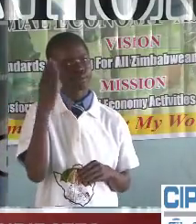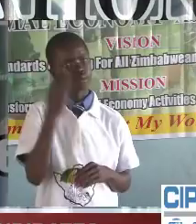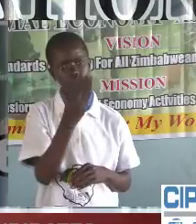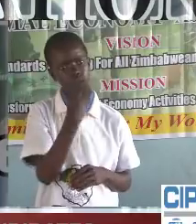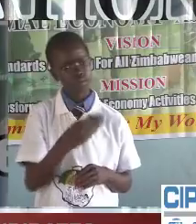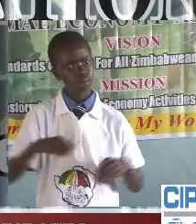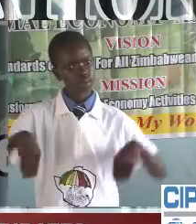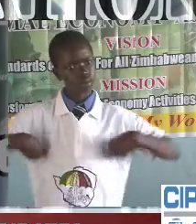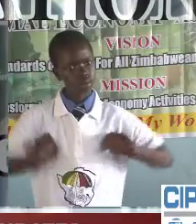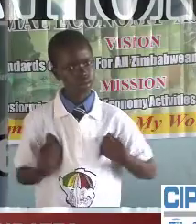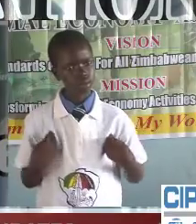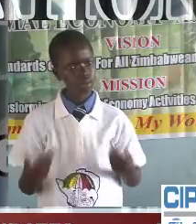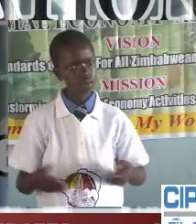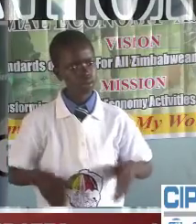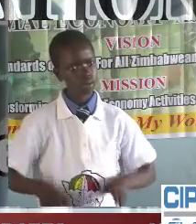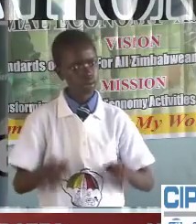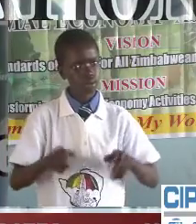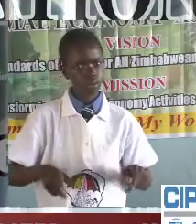Pamavendors